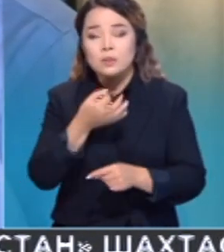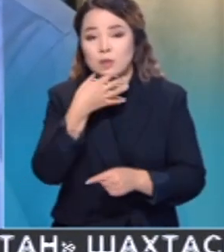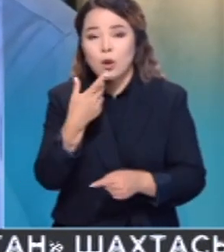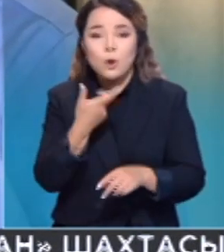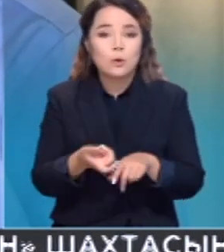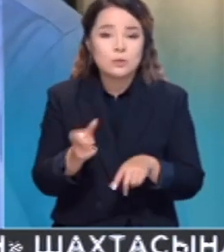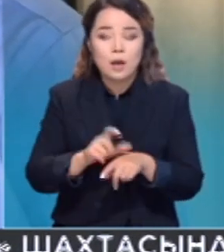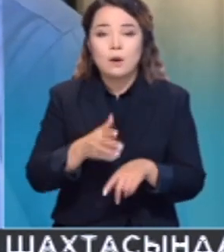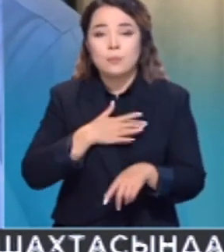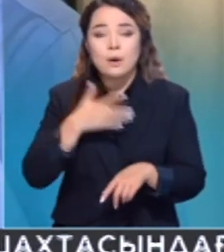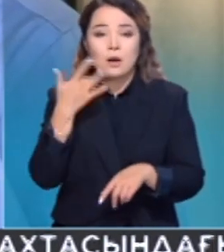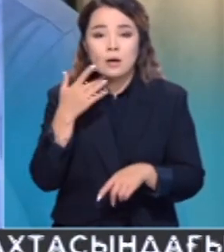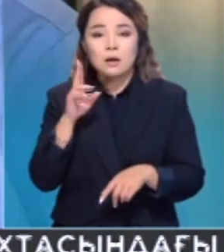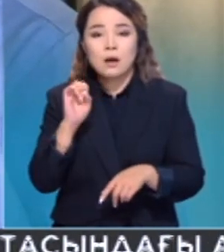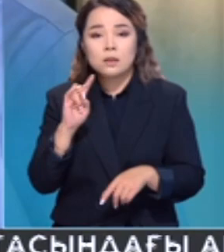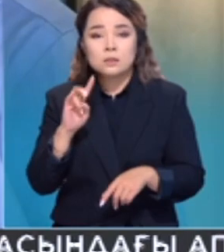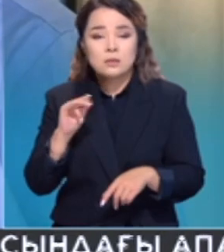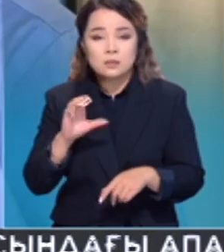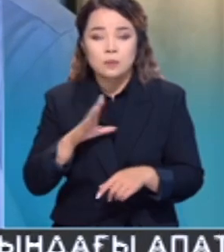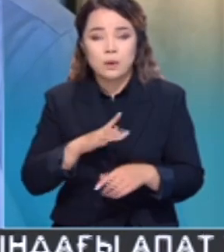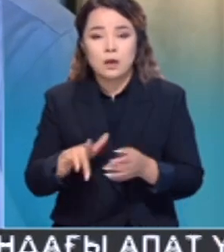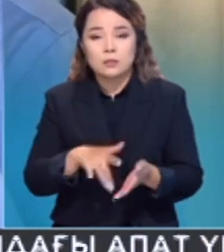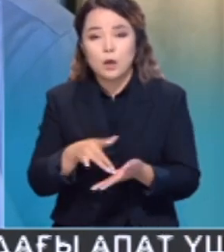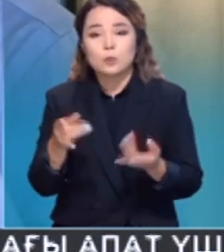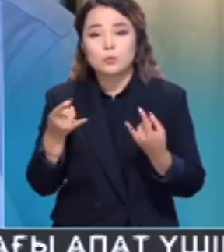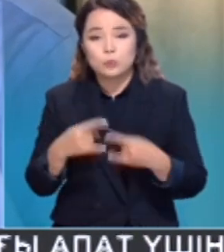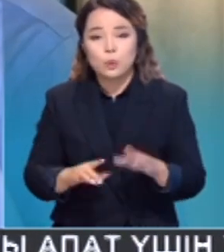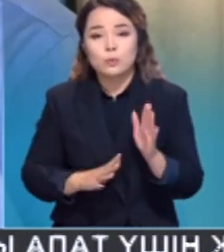өзім Ақштың Канзас қаласында туып өстім. Екі жақтың